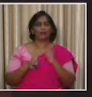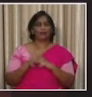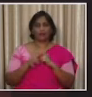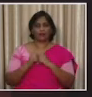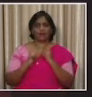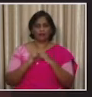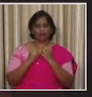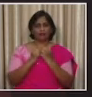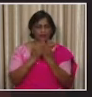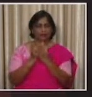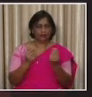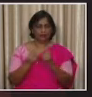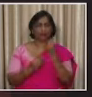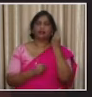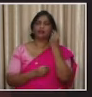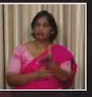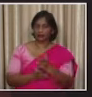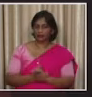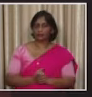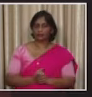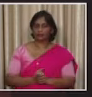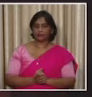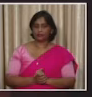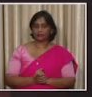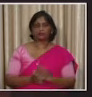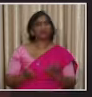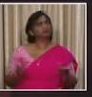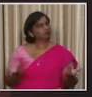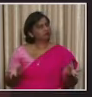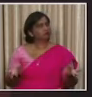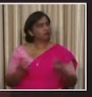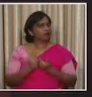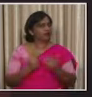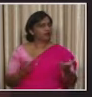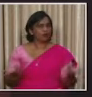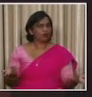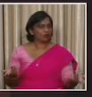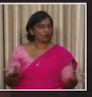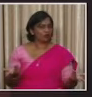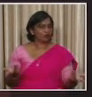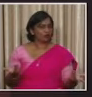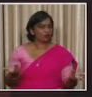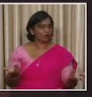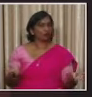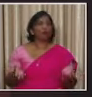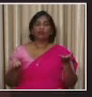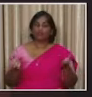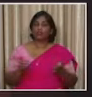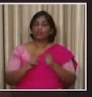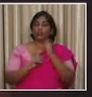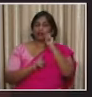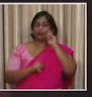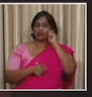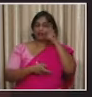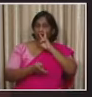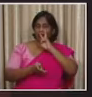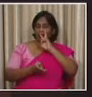විසඳුමක් ලබා දෙනවයි කියලා. ඉතින් මොකක්ද මේ වෙන්නේ? මේ වෙන්නේ ජනතාව